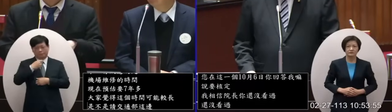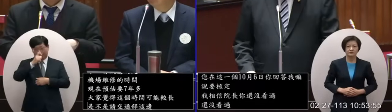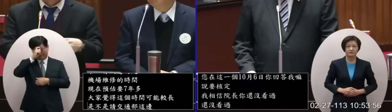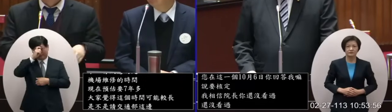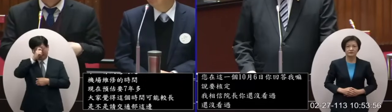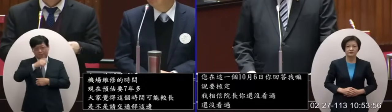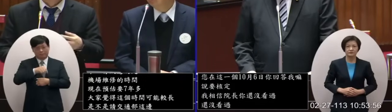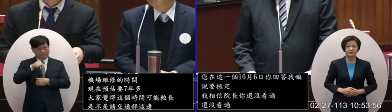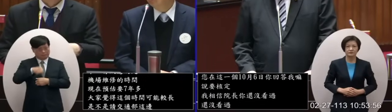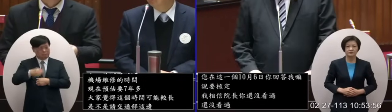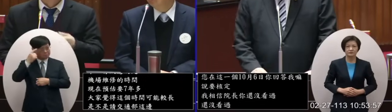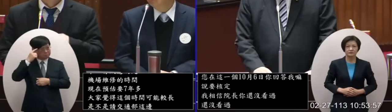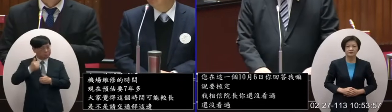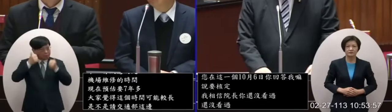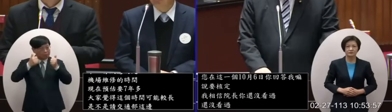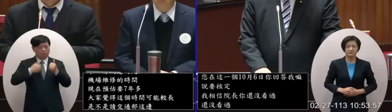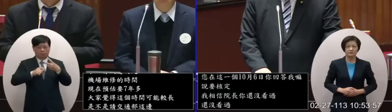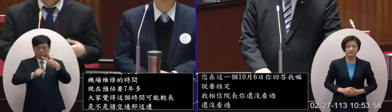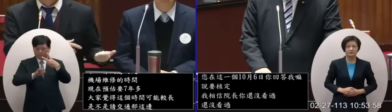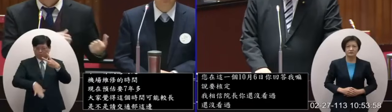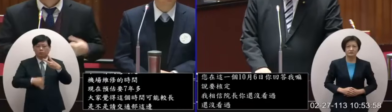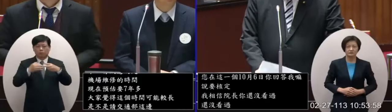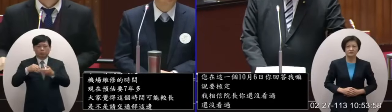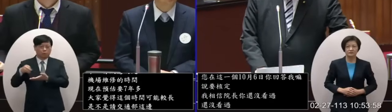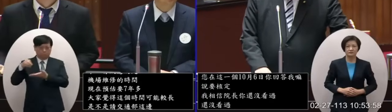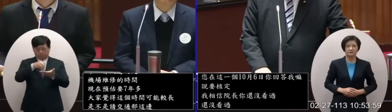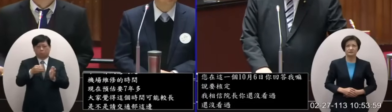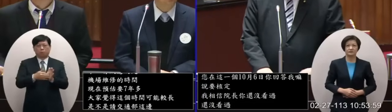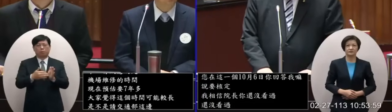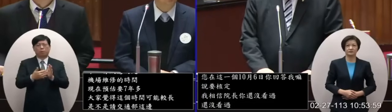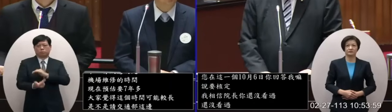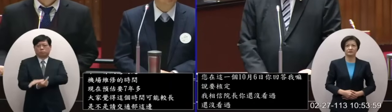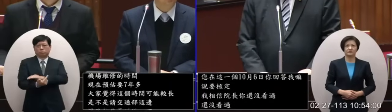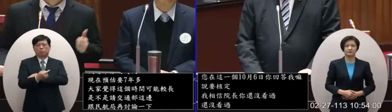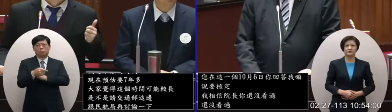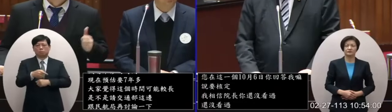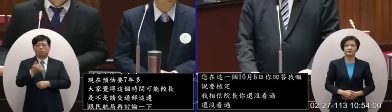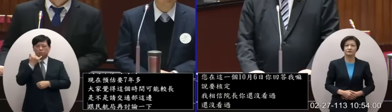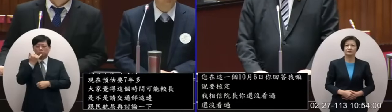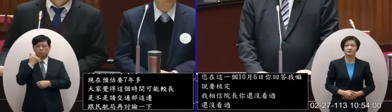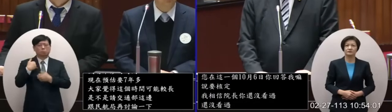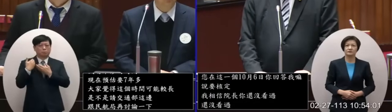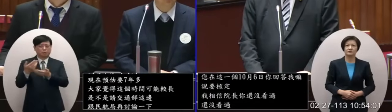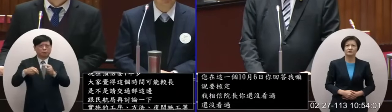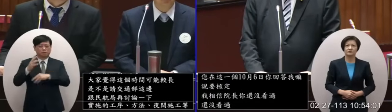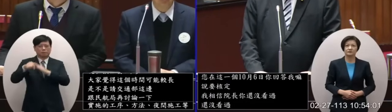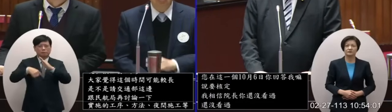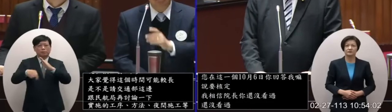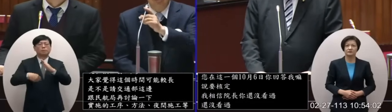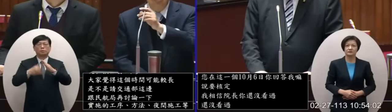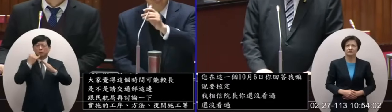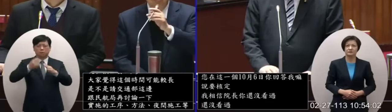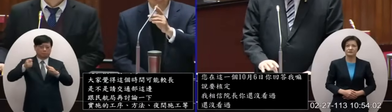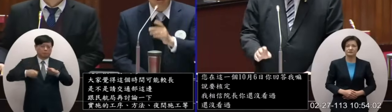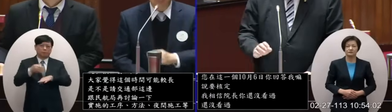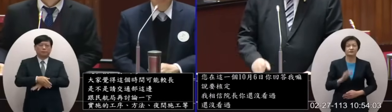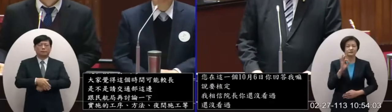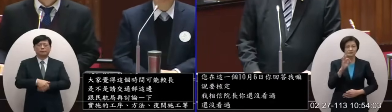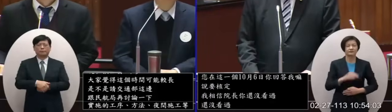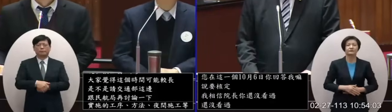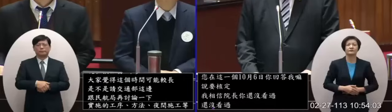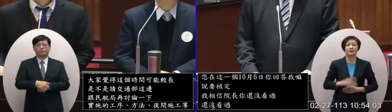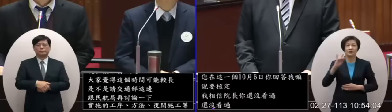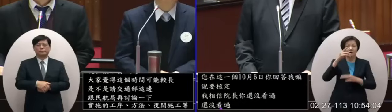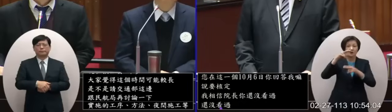望。这个想好以后大概2月底就会报还给我们，就尽快的付给行政院，那行政院就可以核定。 好，龚主